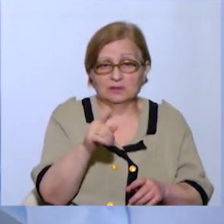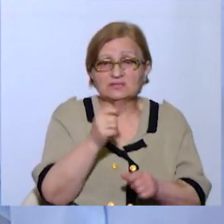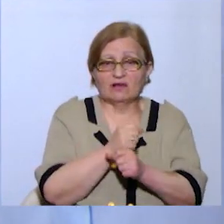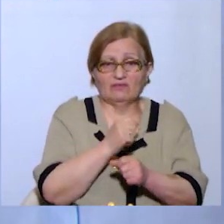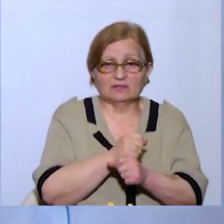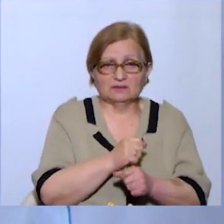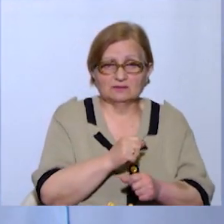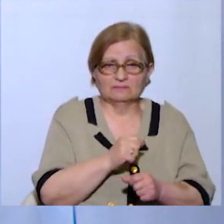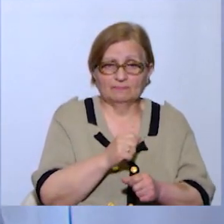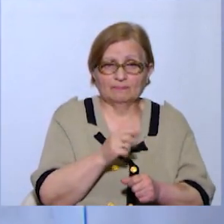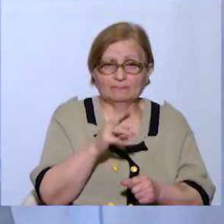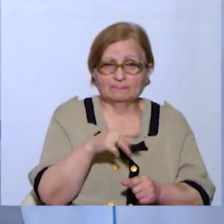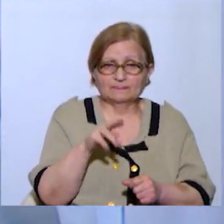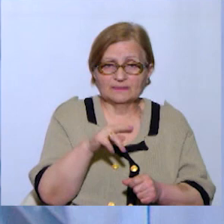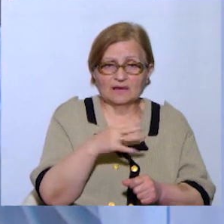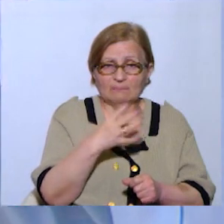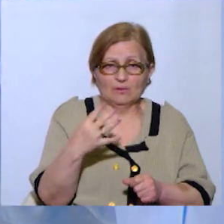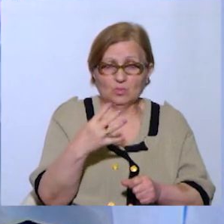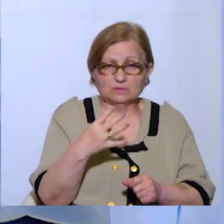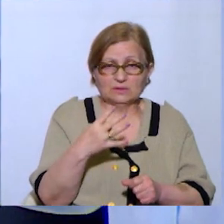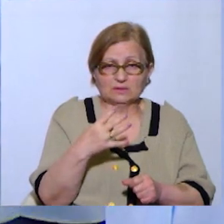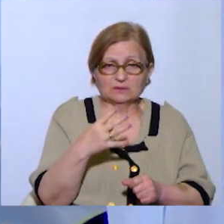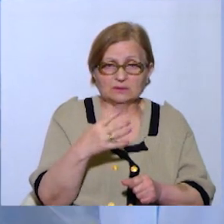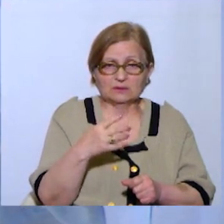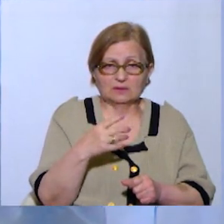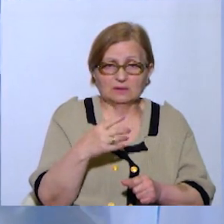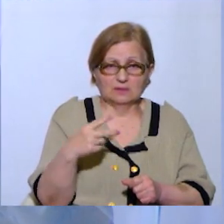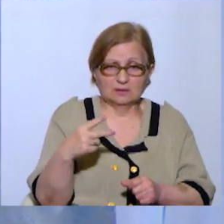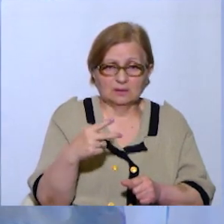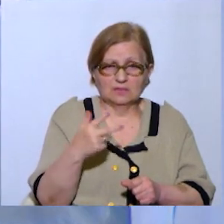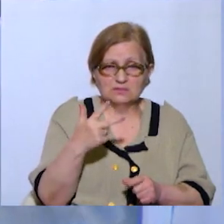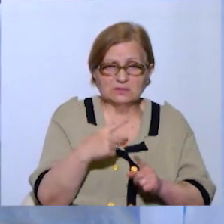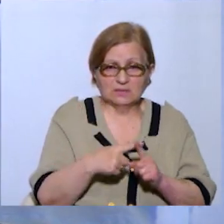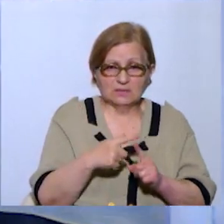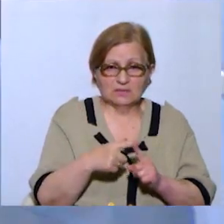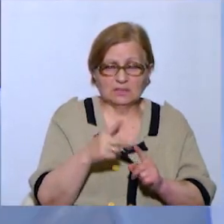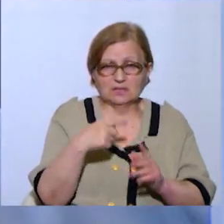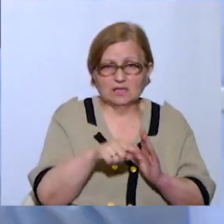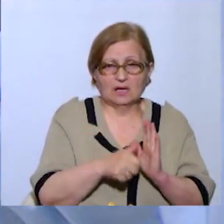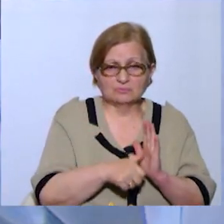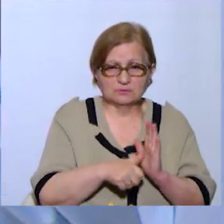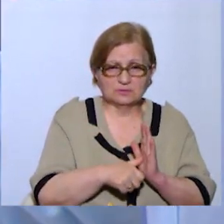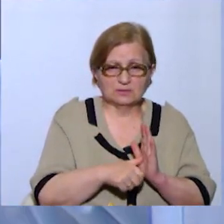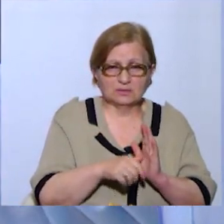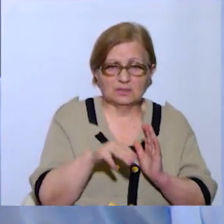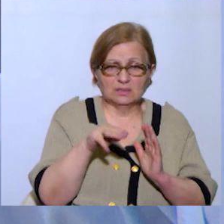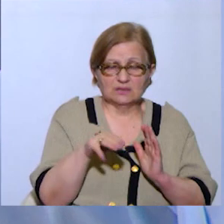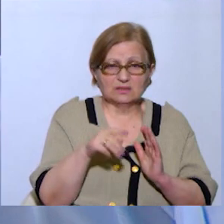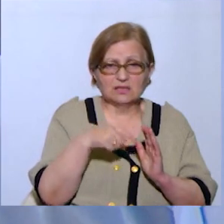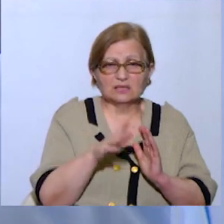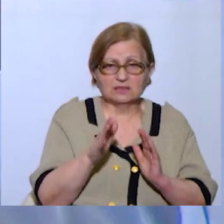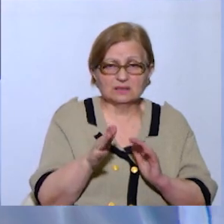განტოლება. შესაბამისად, მოდი დ-4-ით ამოხსნათ. მიიღება ეს არის 3 პლუს 3 ანუ 6 და ტ